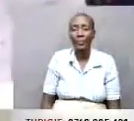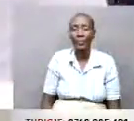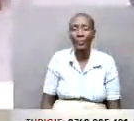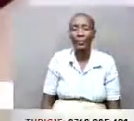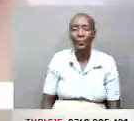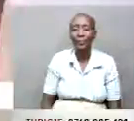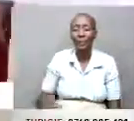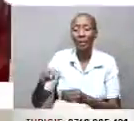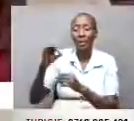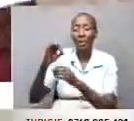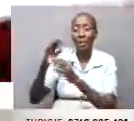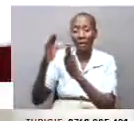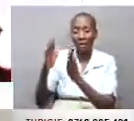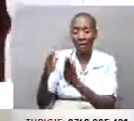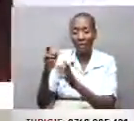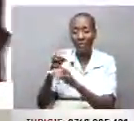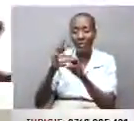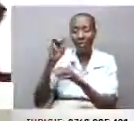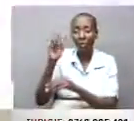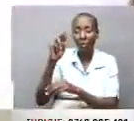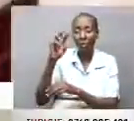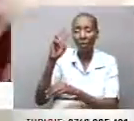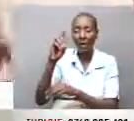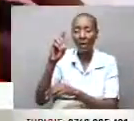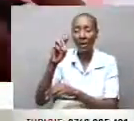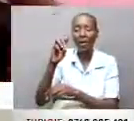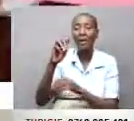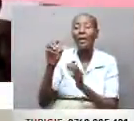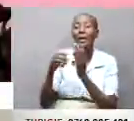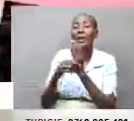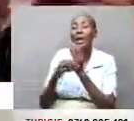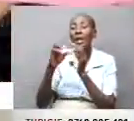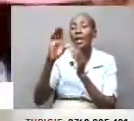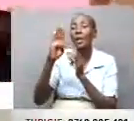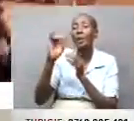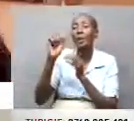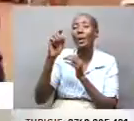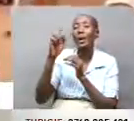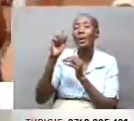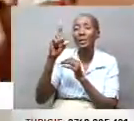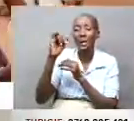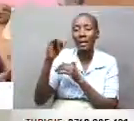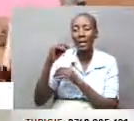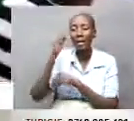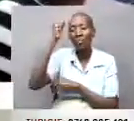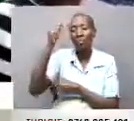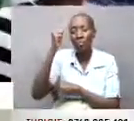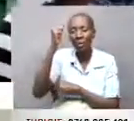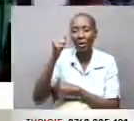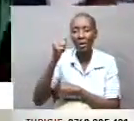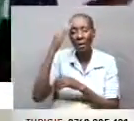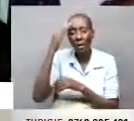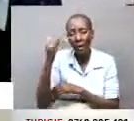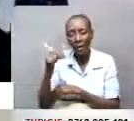Wapiga kura kutoka wadi ya Batalu ya Wajia Kaskazini waliandamana baada ya spika wa bunge la kaunti ya Wajia kukataa kutii amri ya